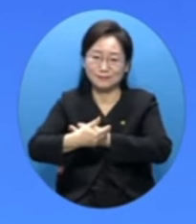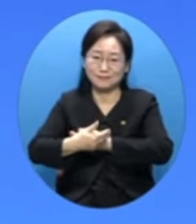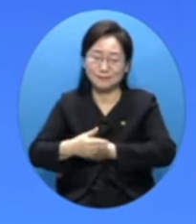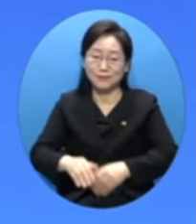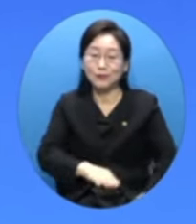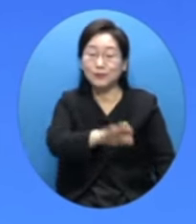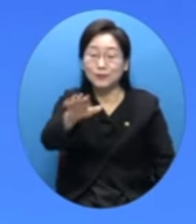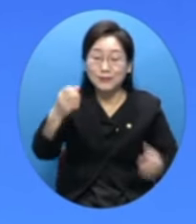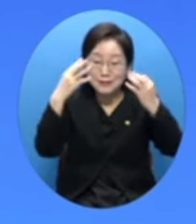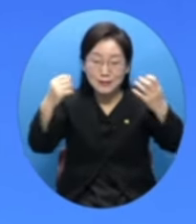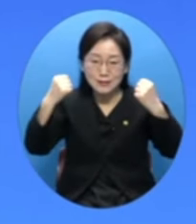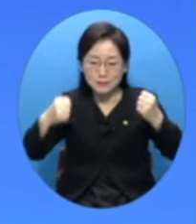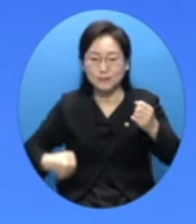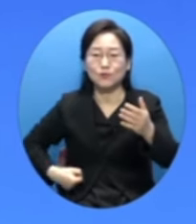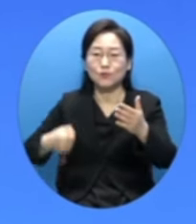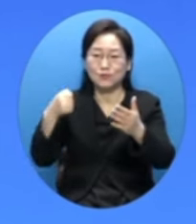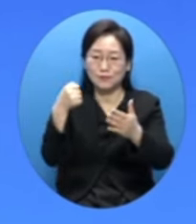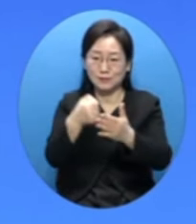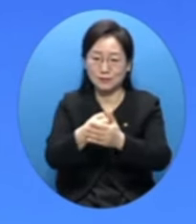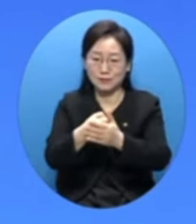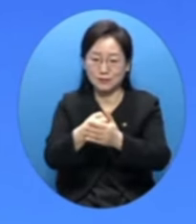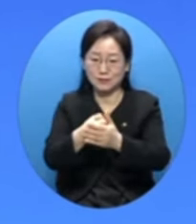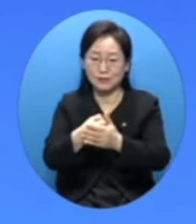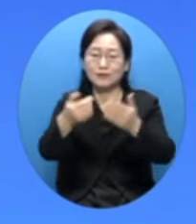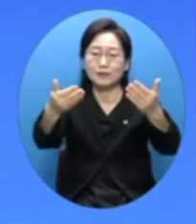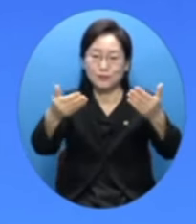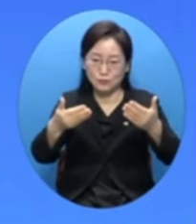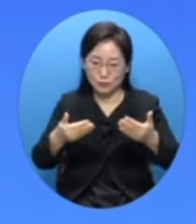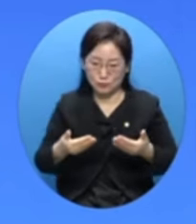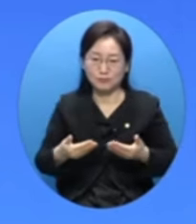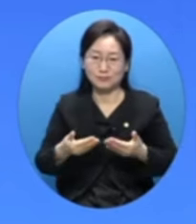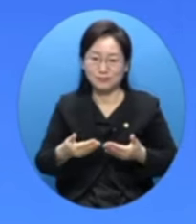우리의 새 힘과 용기를 불어넣어 주시는 것입니다.